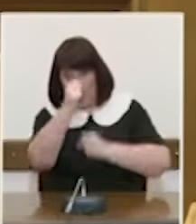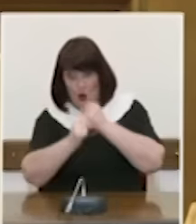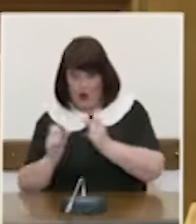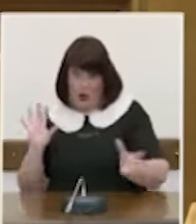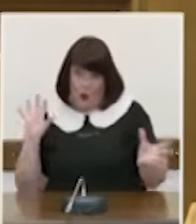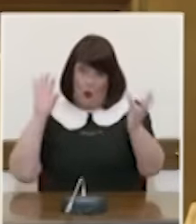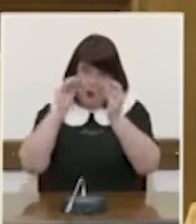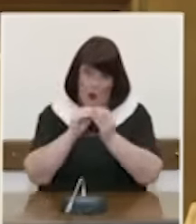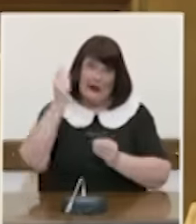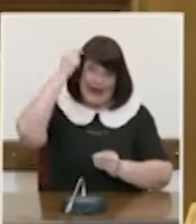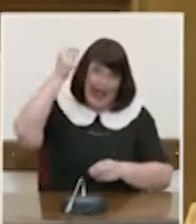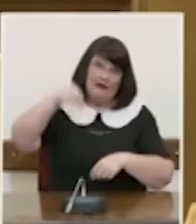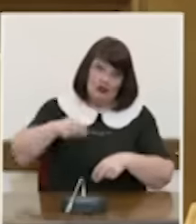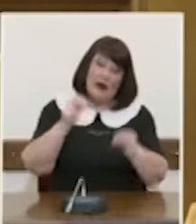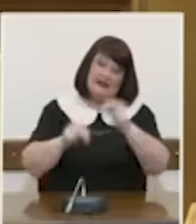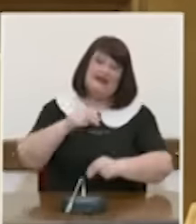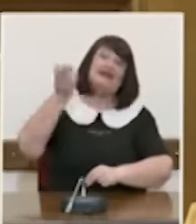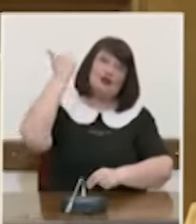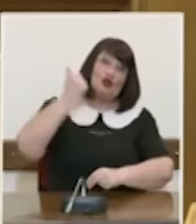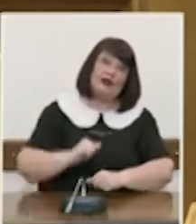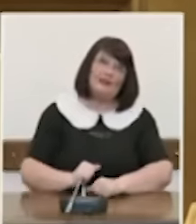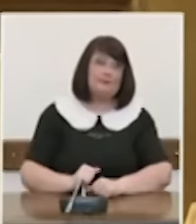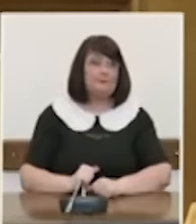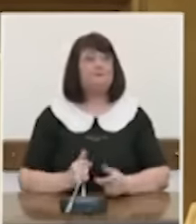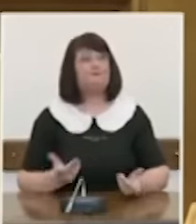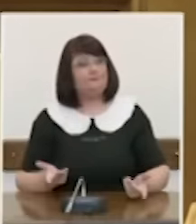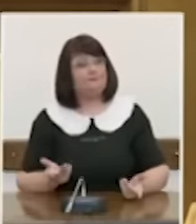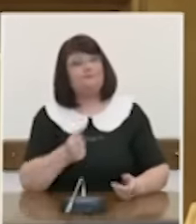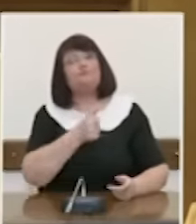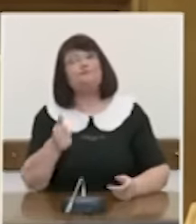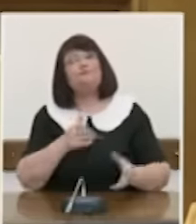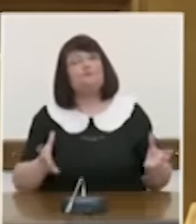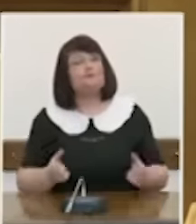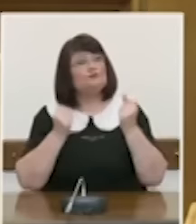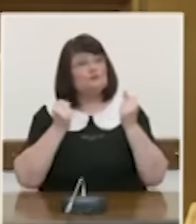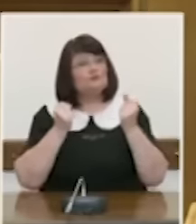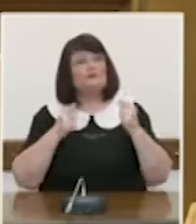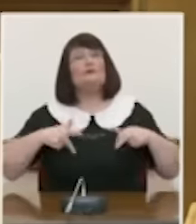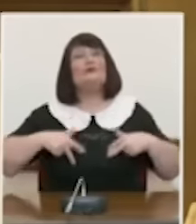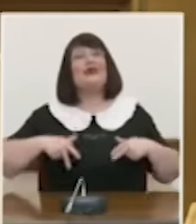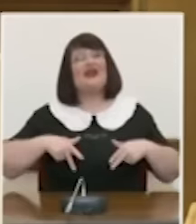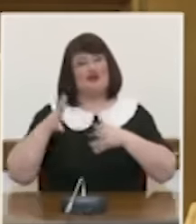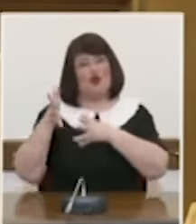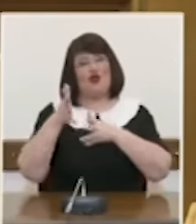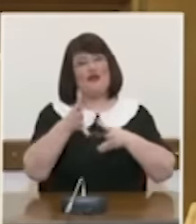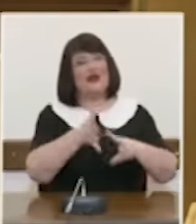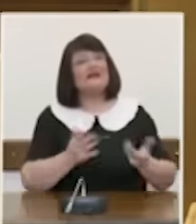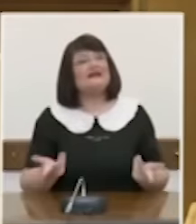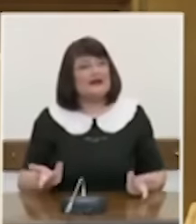καταλάβετε? Πραγματικά, το μόνο που σας σώζει, κύριοι της κυβέρνησης, με τόση κοροϊδία, είναι η